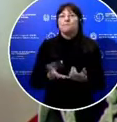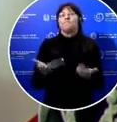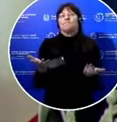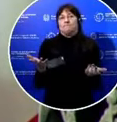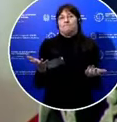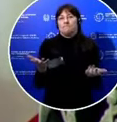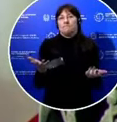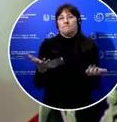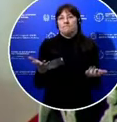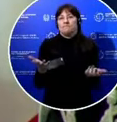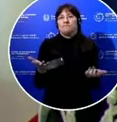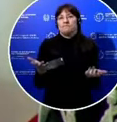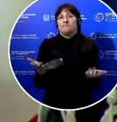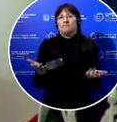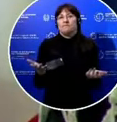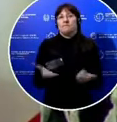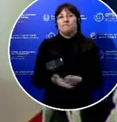tornare